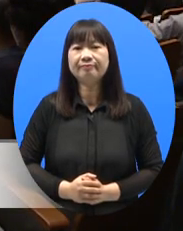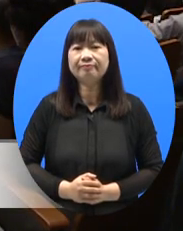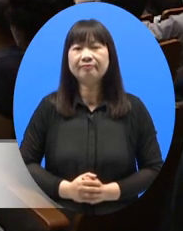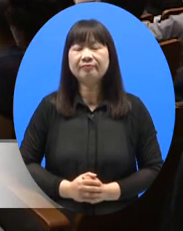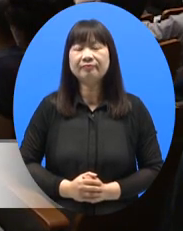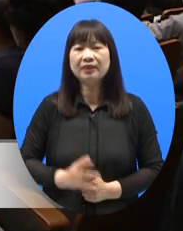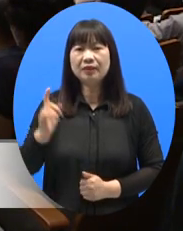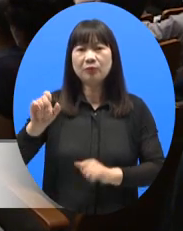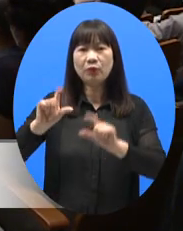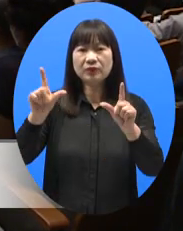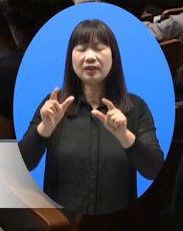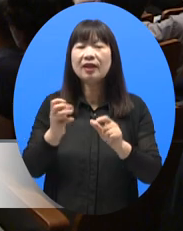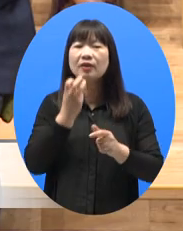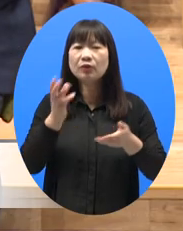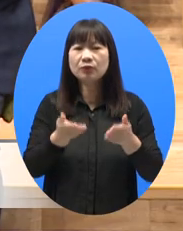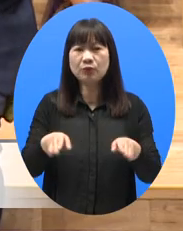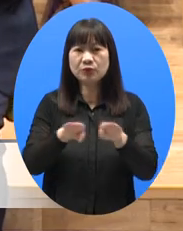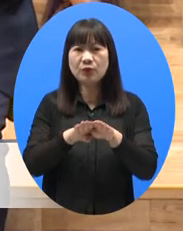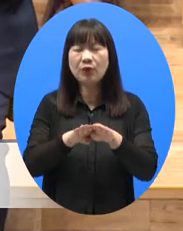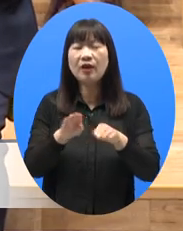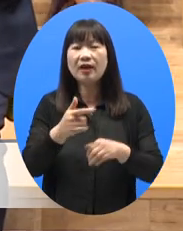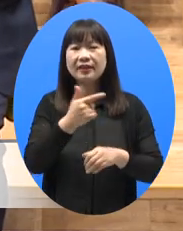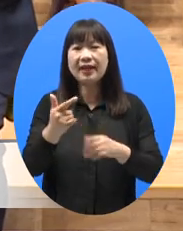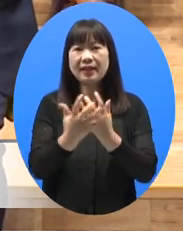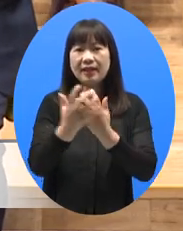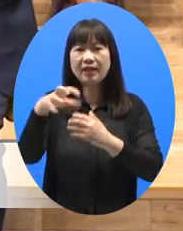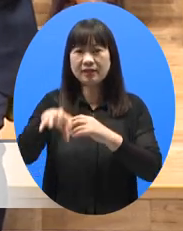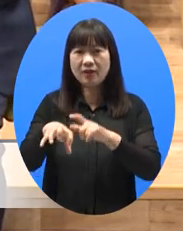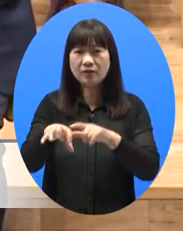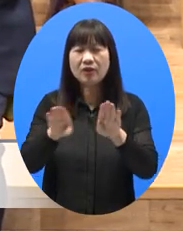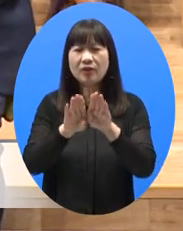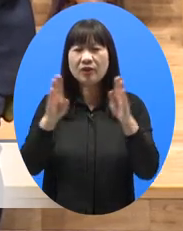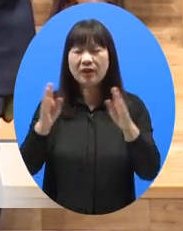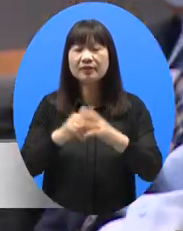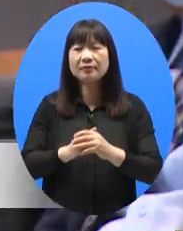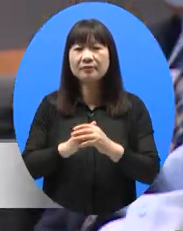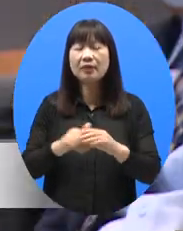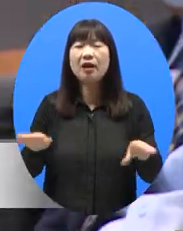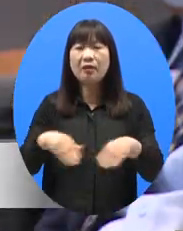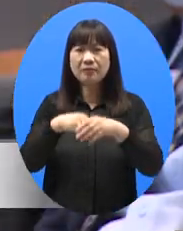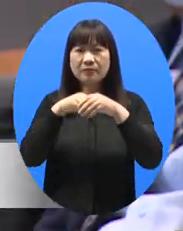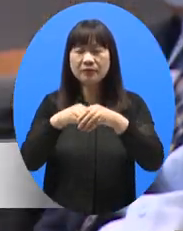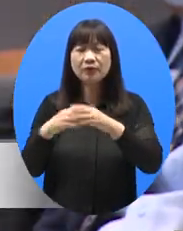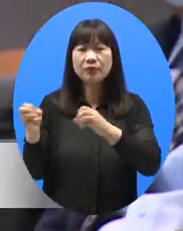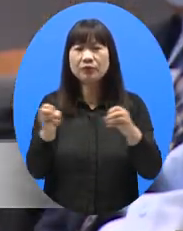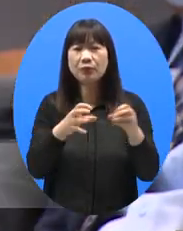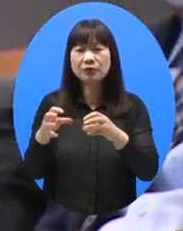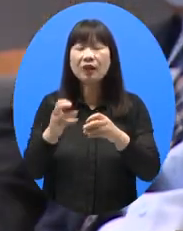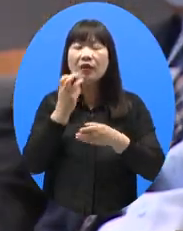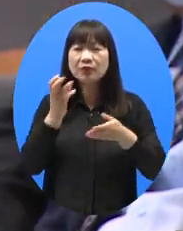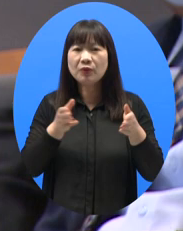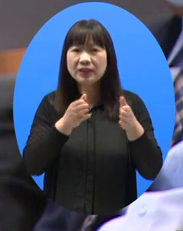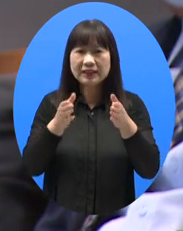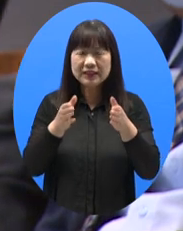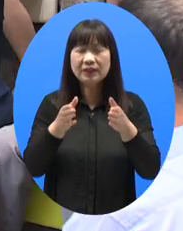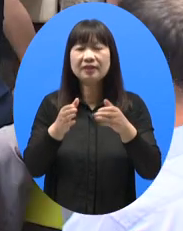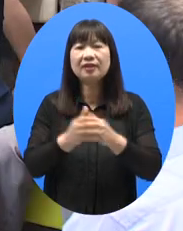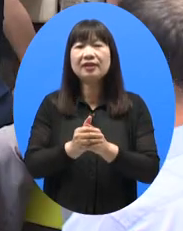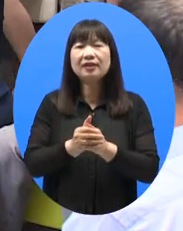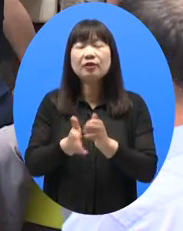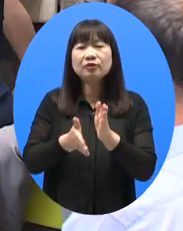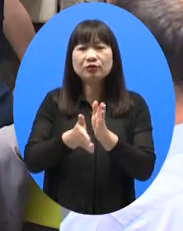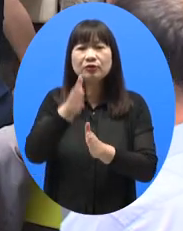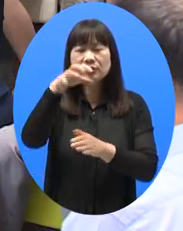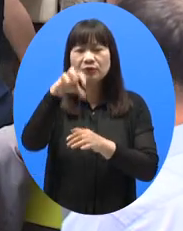지난 15일 도청 대강당에서 열린 맞선 토크 기회수도 경기를 말하다. 김동연 경기도지사가 선거 기간 만났던